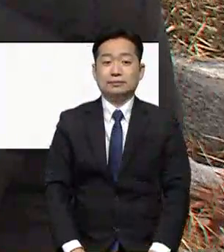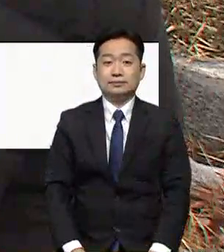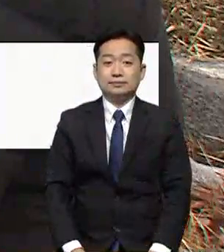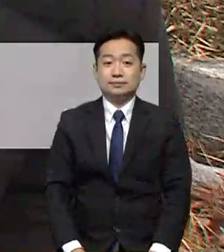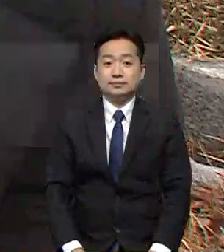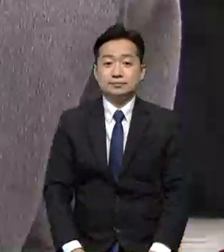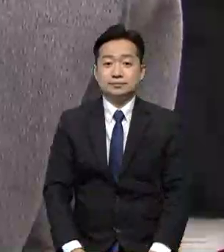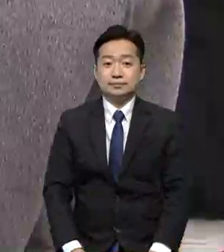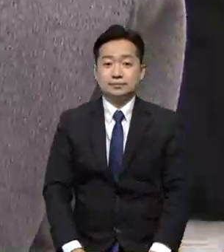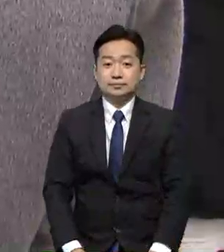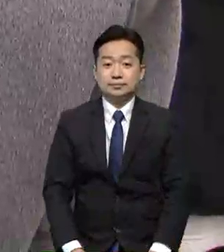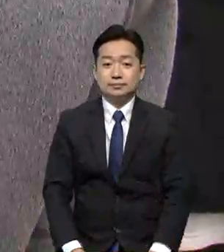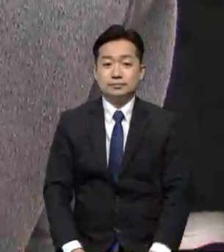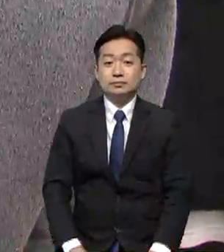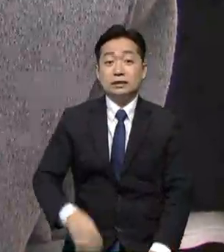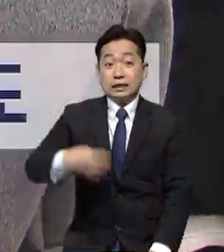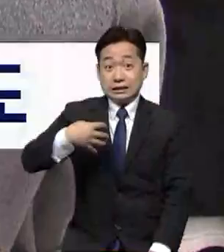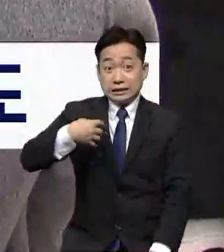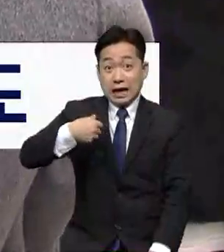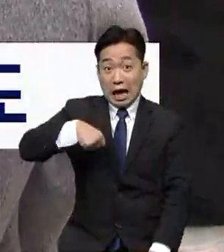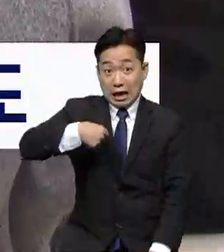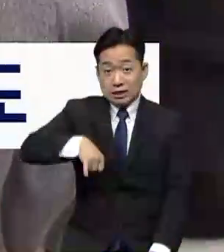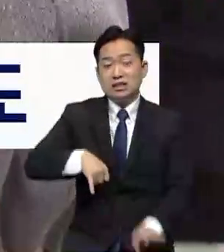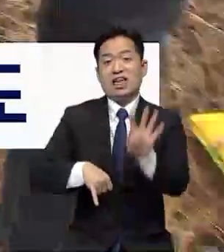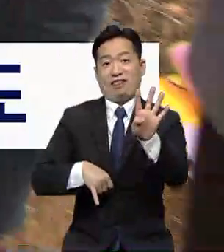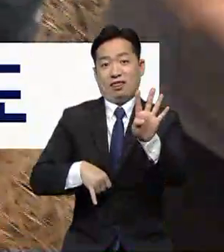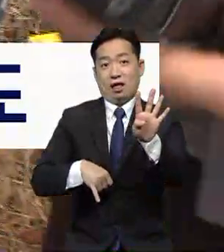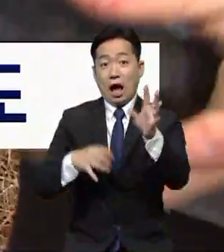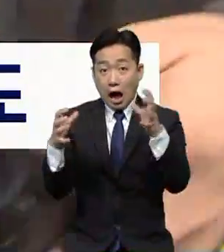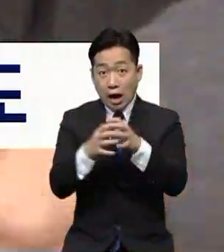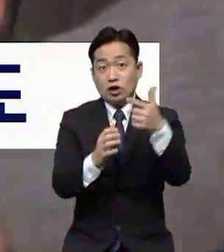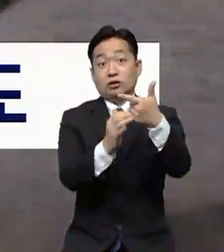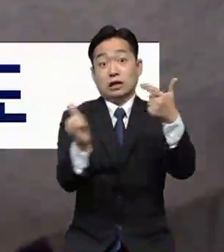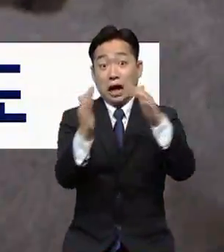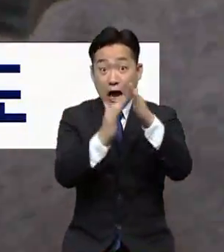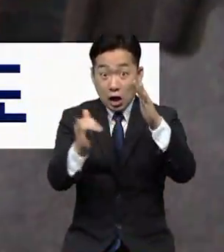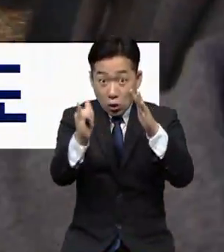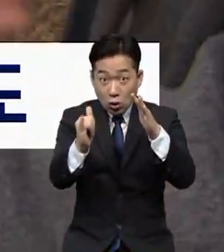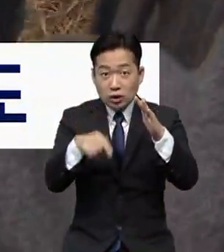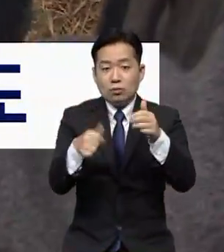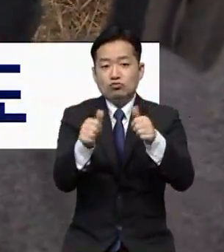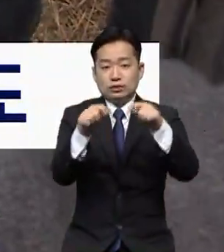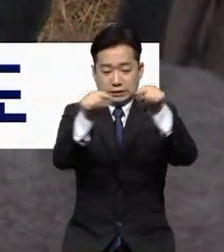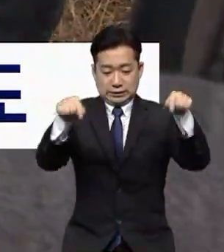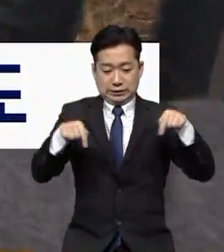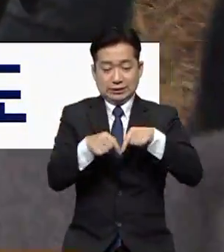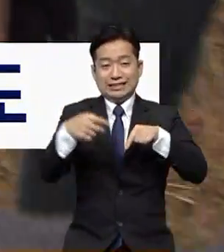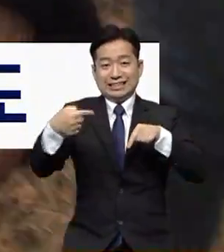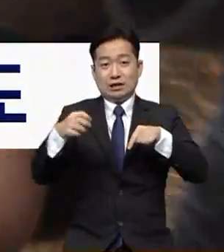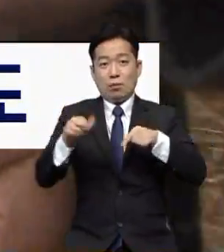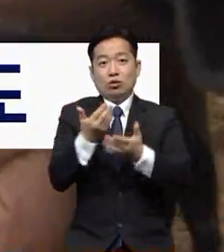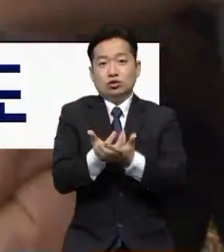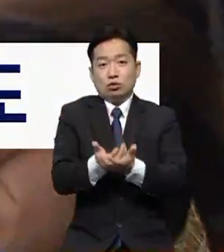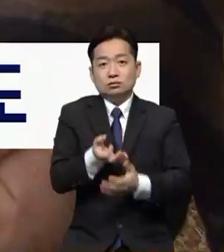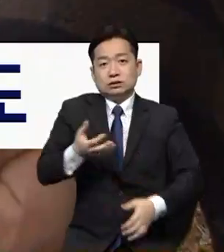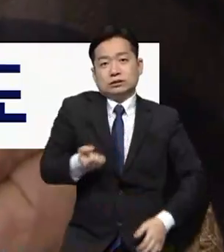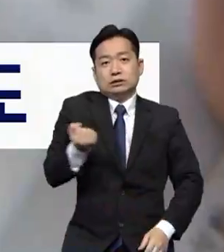둘만. 자녀가 4명이라 모두 6명인 이 가족은 아이의 주민등록 등본 서류를 들고